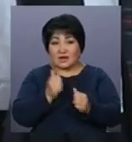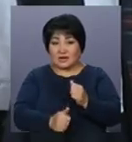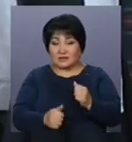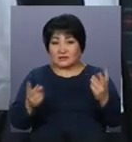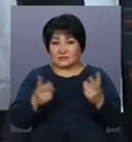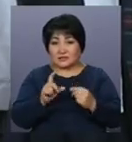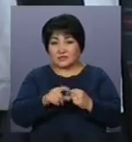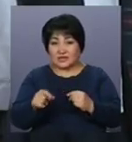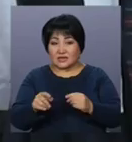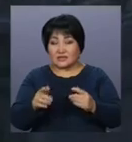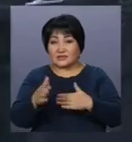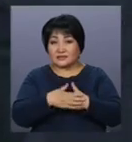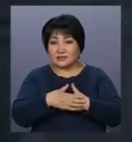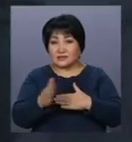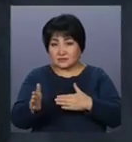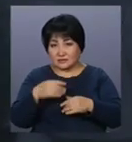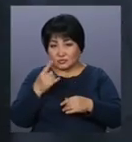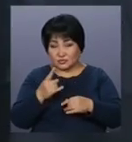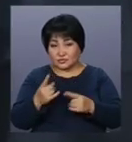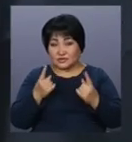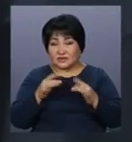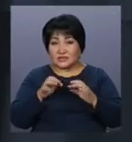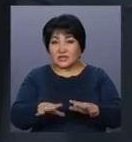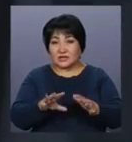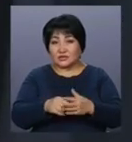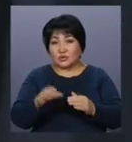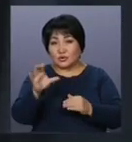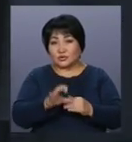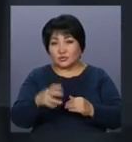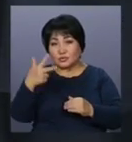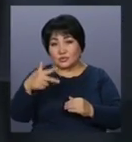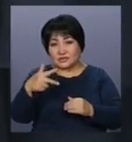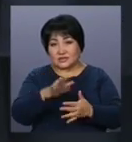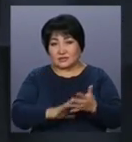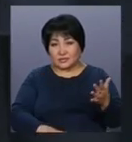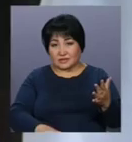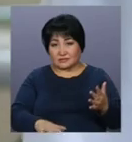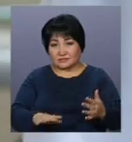ашық екенін атап өтті. Себебі игі шара қыркүйектің 30-ына дейін жалғаспақ.